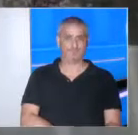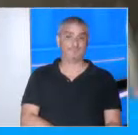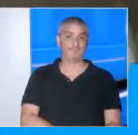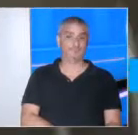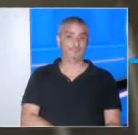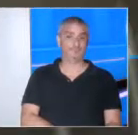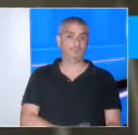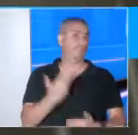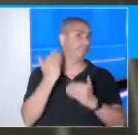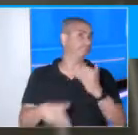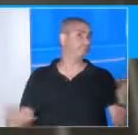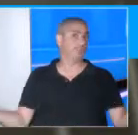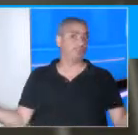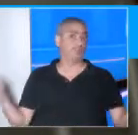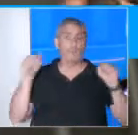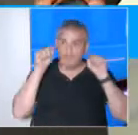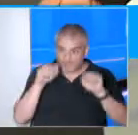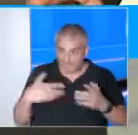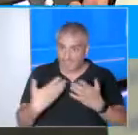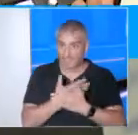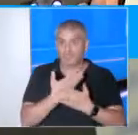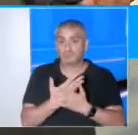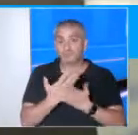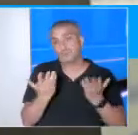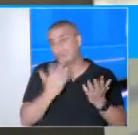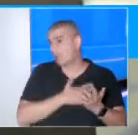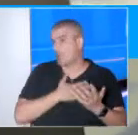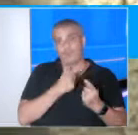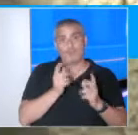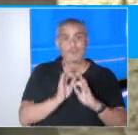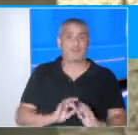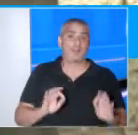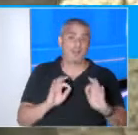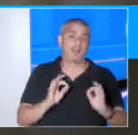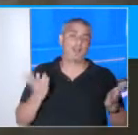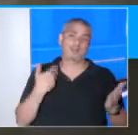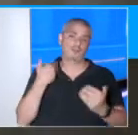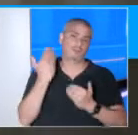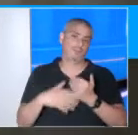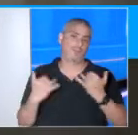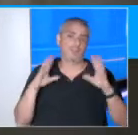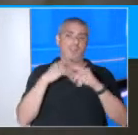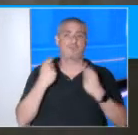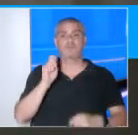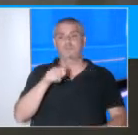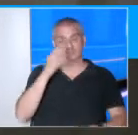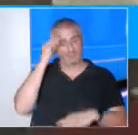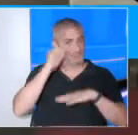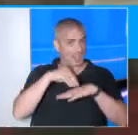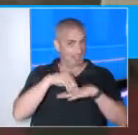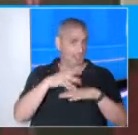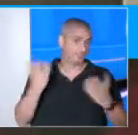תודה רבה. וזהו, בזה, בחדשות הלא נעימות האלה בכלל, אנחנו מסיימים את ערב טוב כנסת, נעדכן אתכם